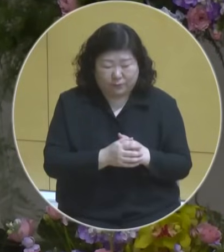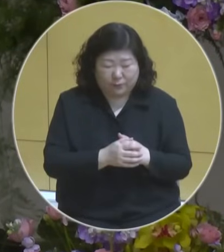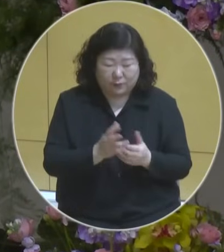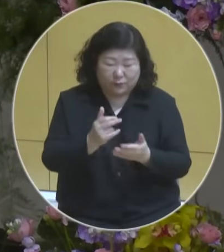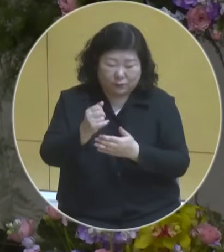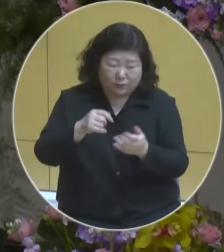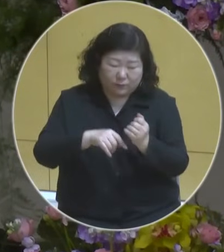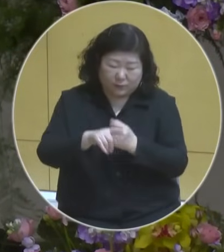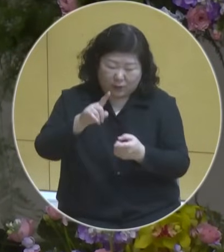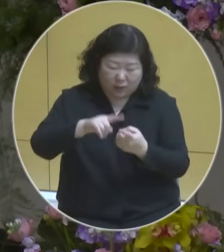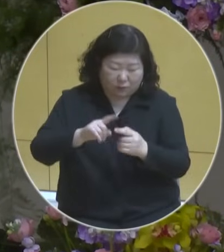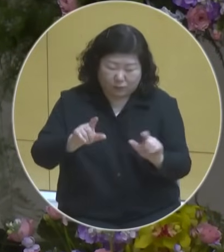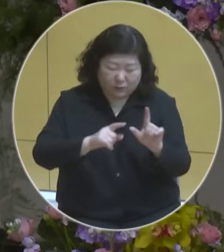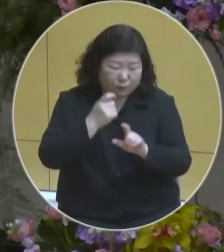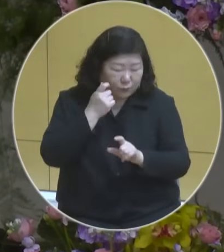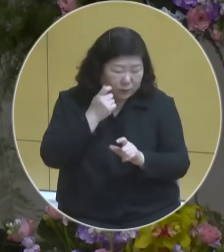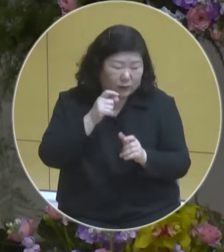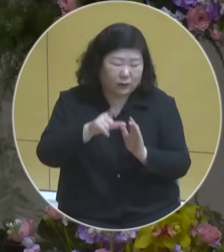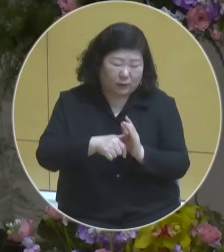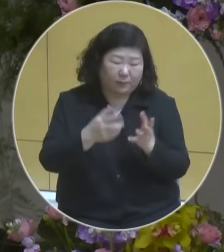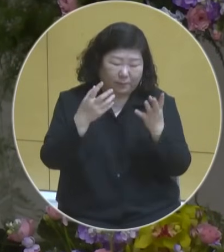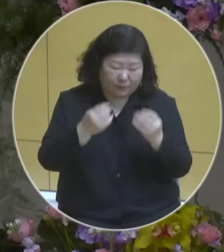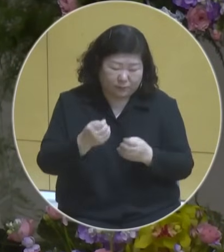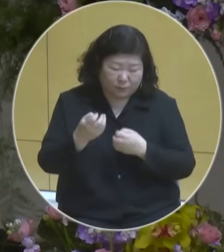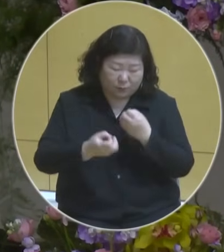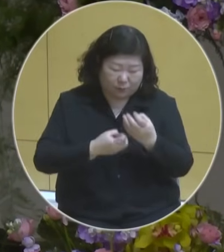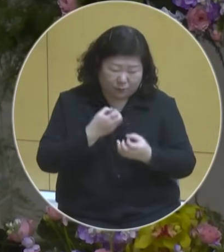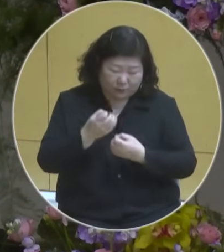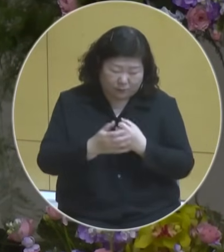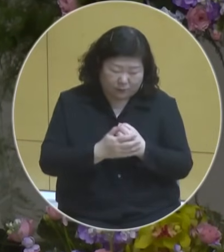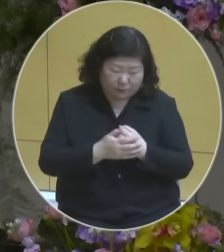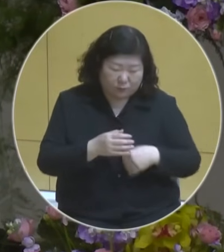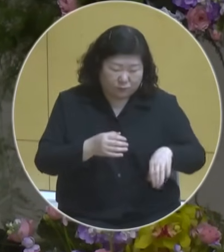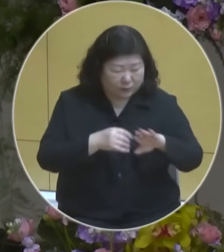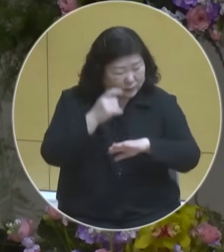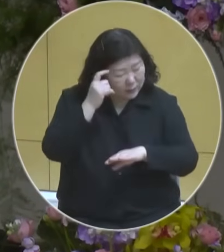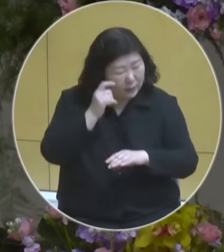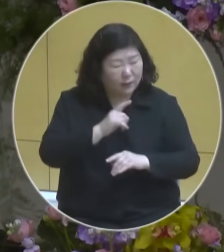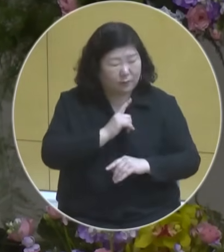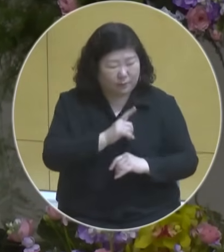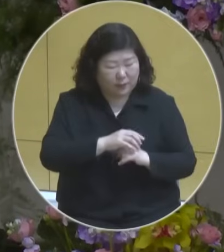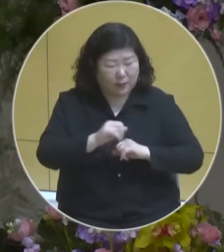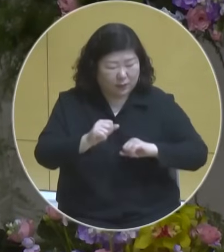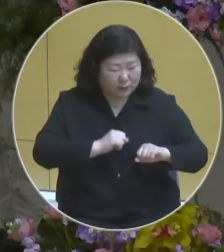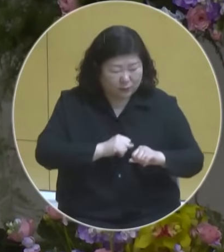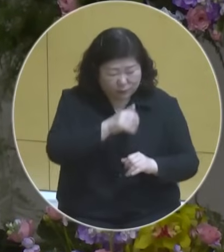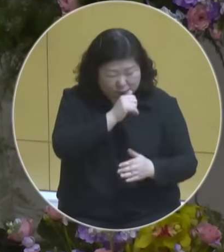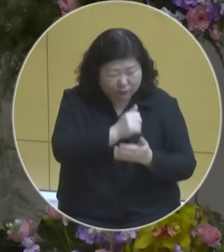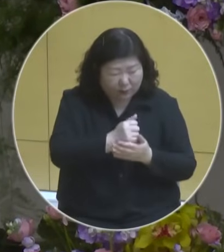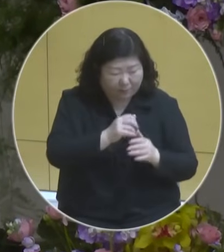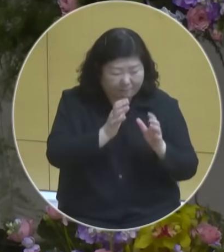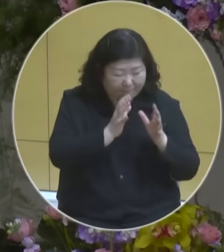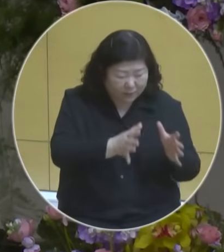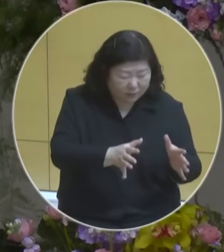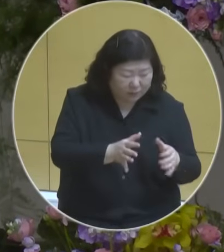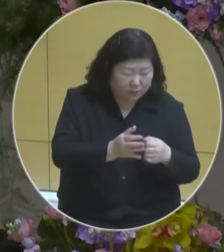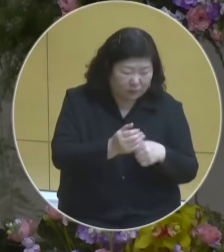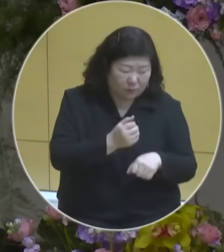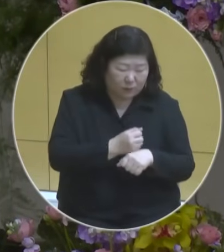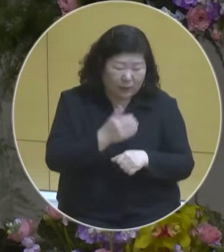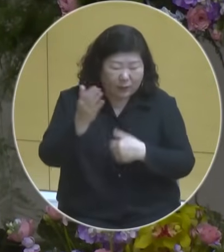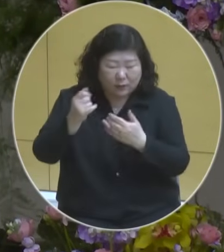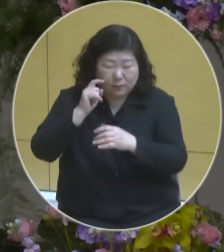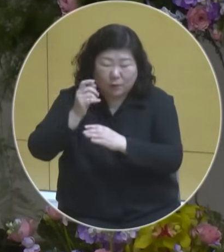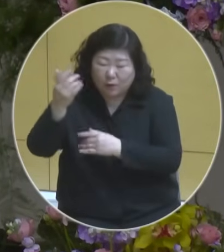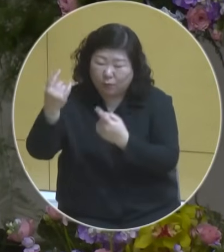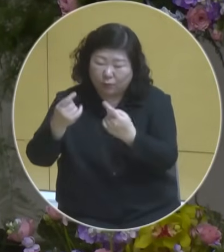때가 많았음을 고백합니다 저의 생각과 말과 행위로 죄를 지으며 하나님의 영광보다 나의